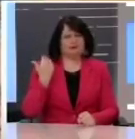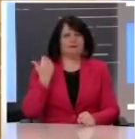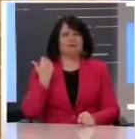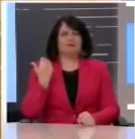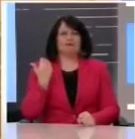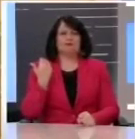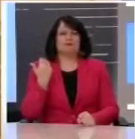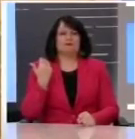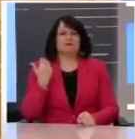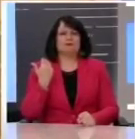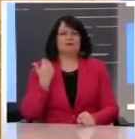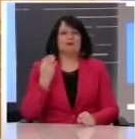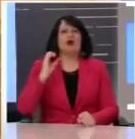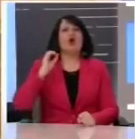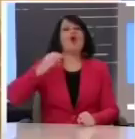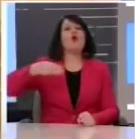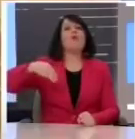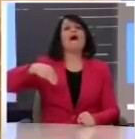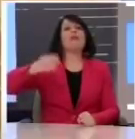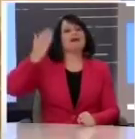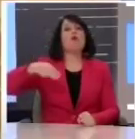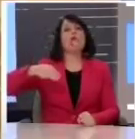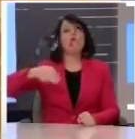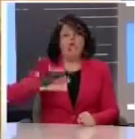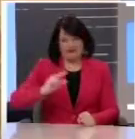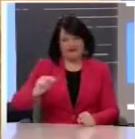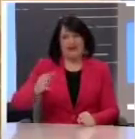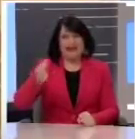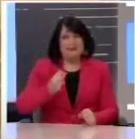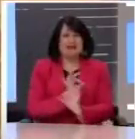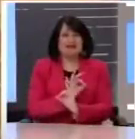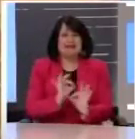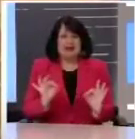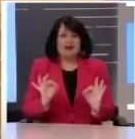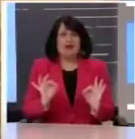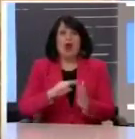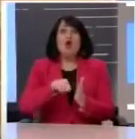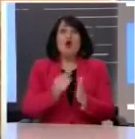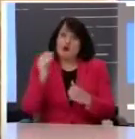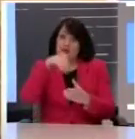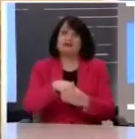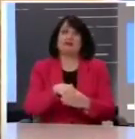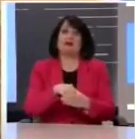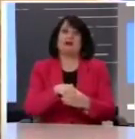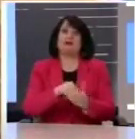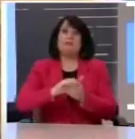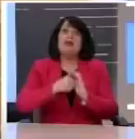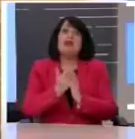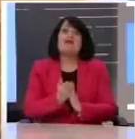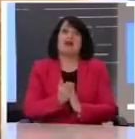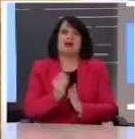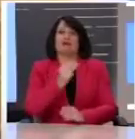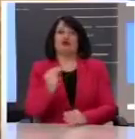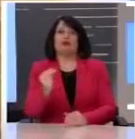της θητείας του πρόεδρου Ομπάμα, αλλά να διαβεβαιώνει ότι θα παίξει ρόλο, τον ενδιαφέρει.